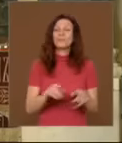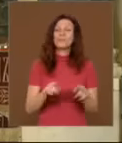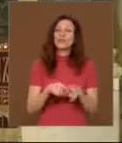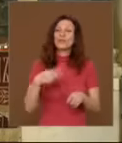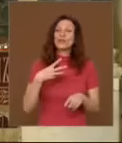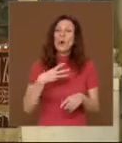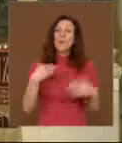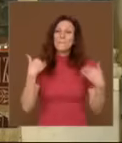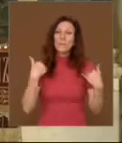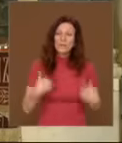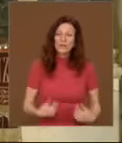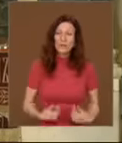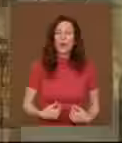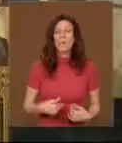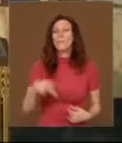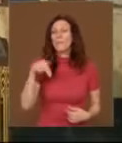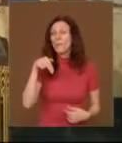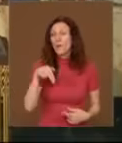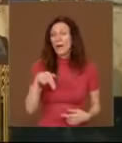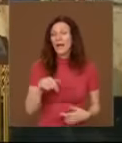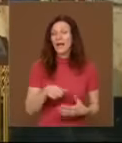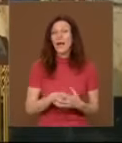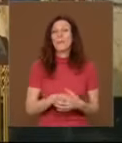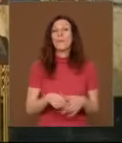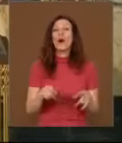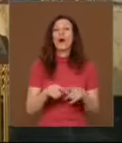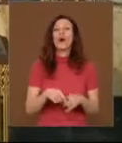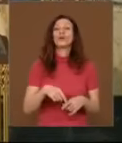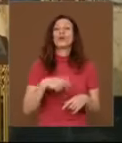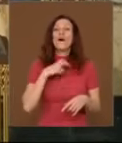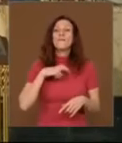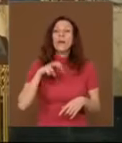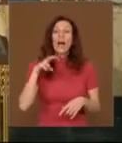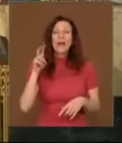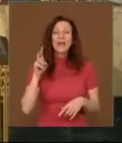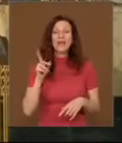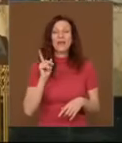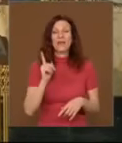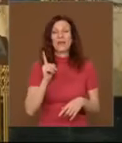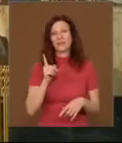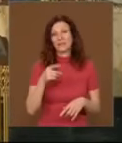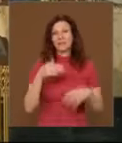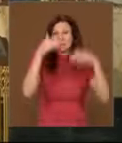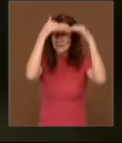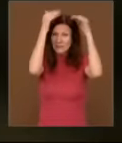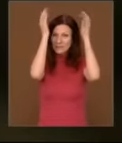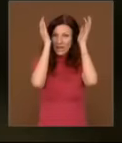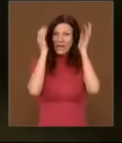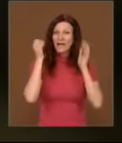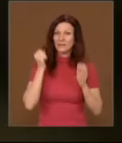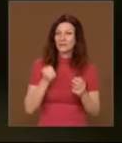епископ Поликарп, белоградчишки епископ Поликарп, викарий на Негово Светейшество в качеството му на Софийски